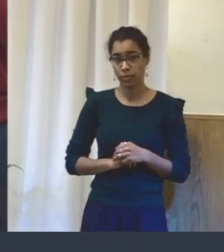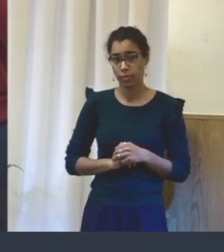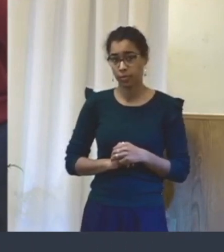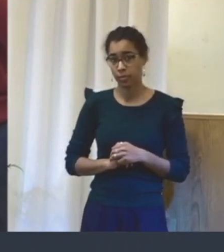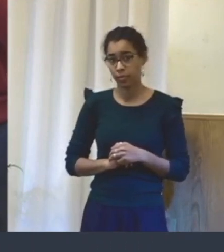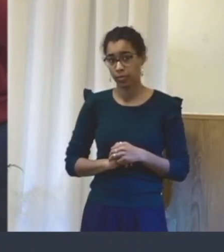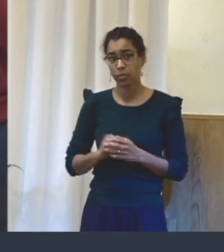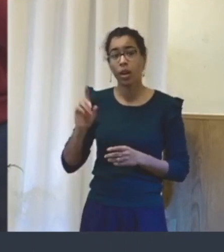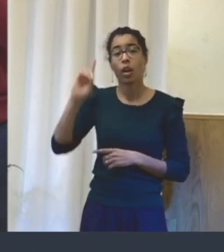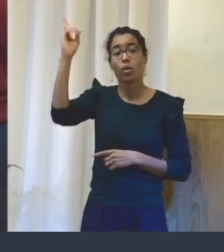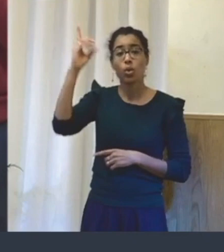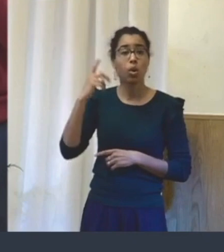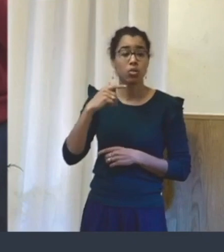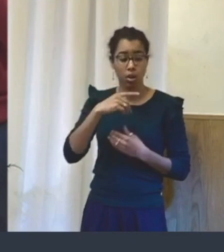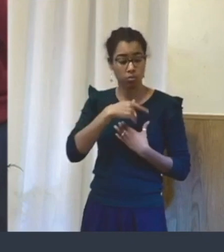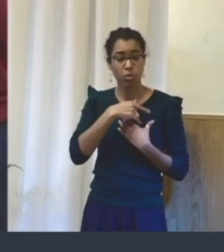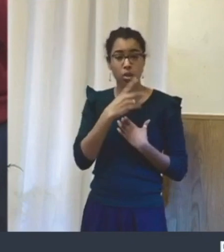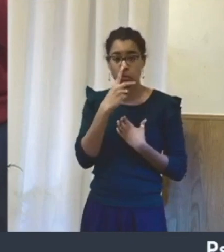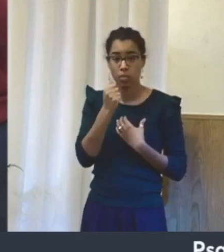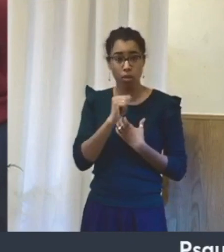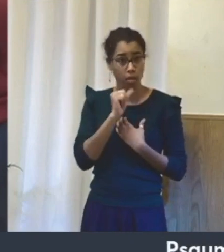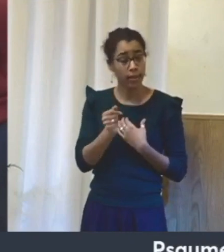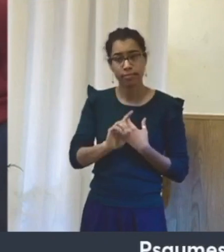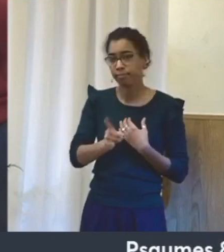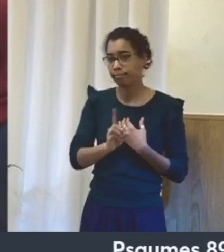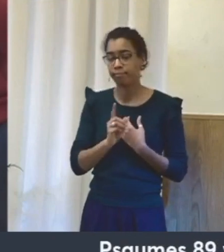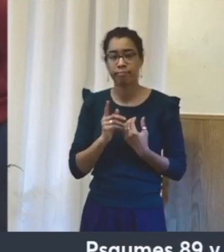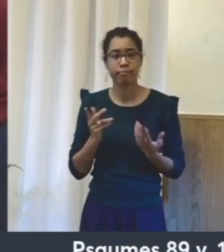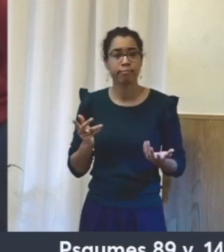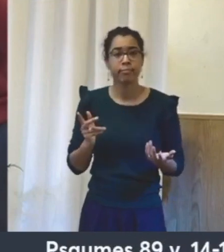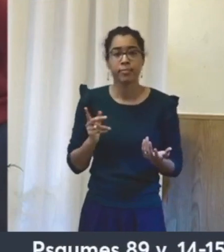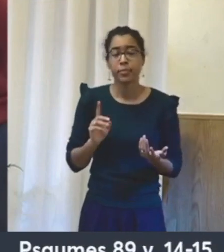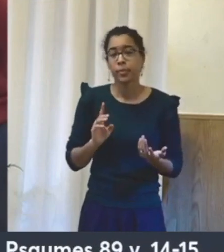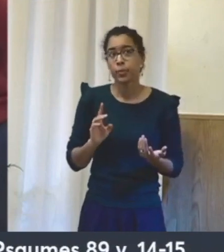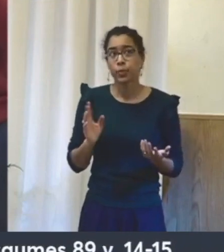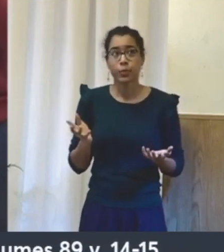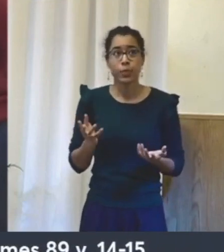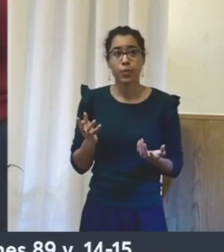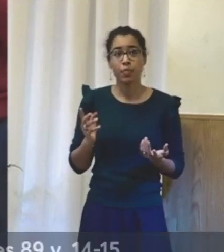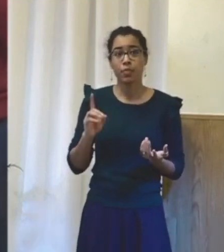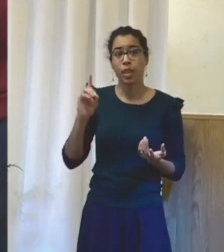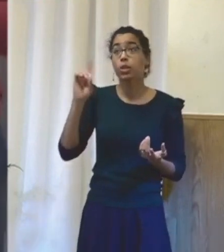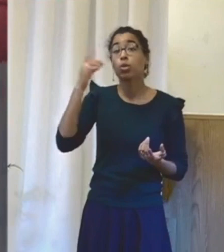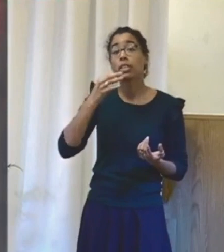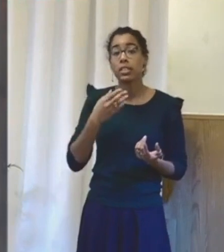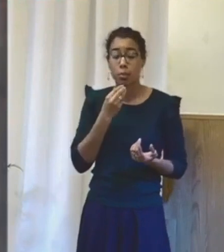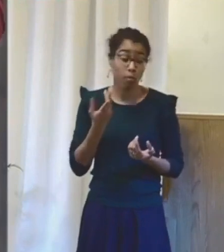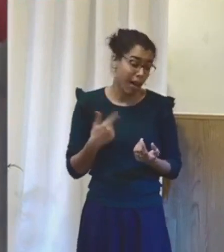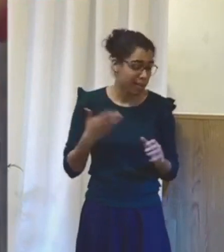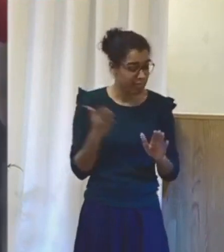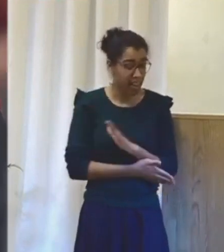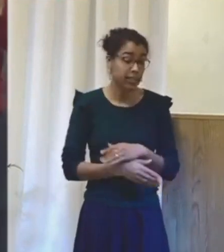qui ne ressent rien. C'est pas un Dieu qui dit, bon, aujourd'hui, tu as raté,